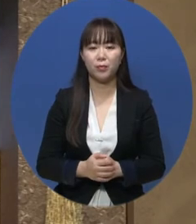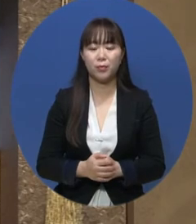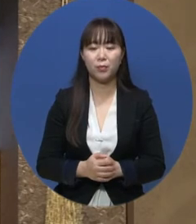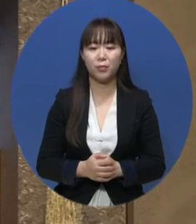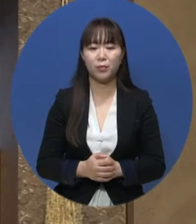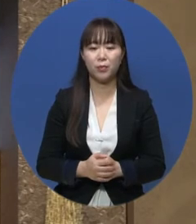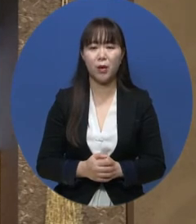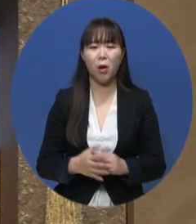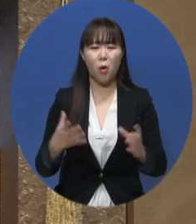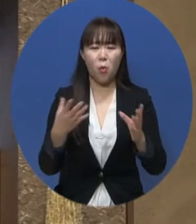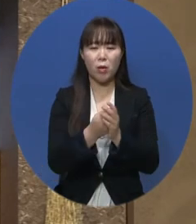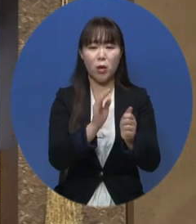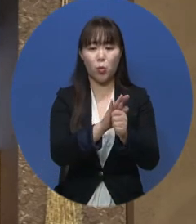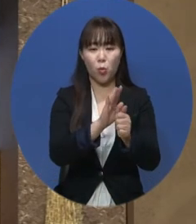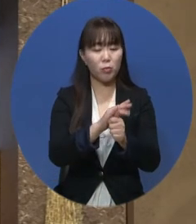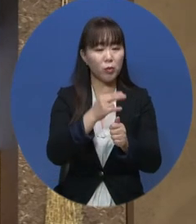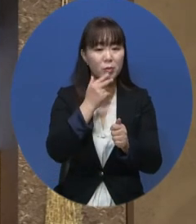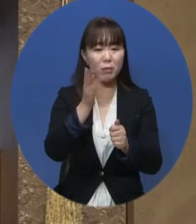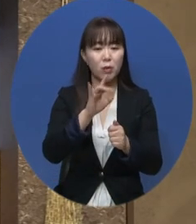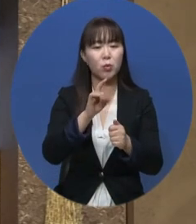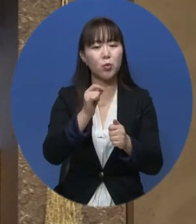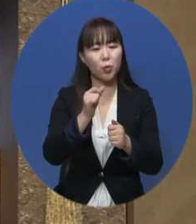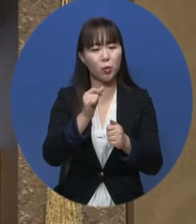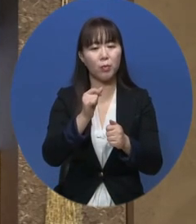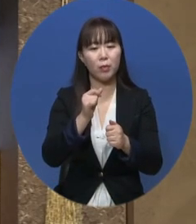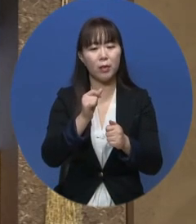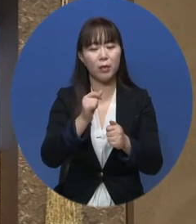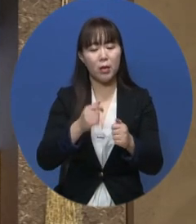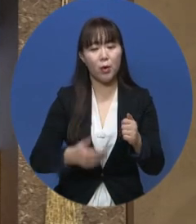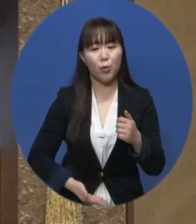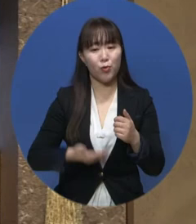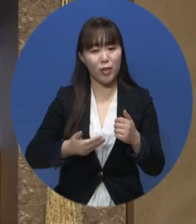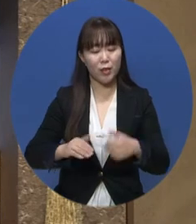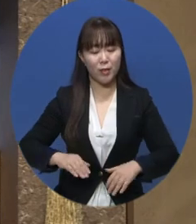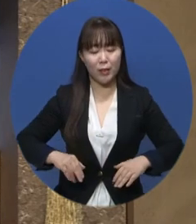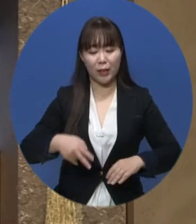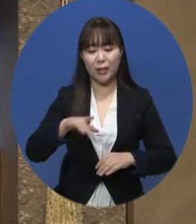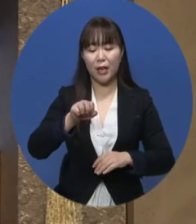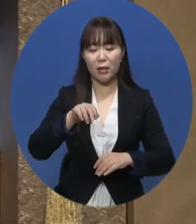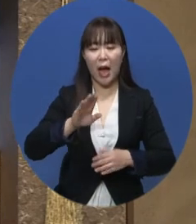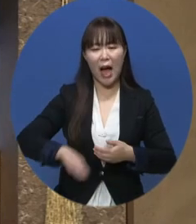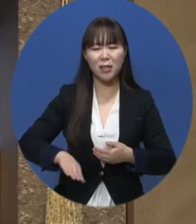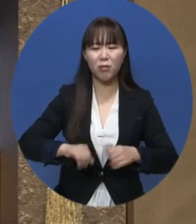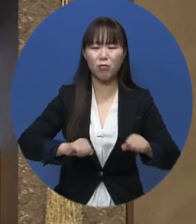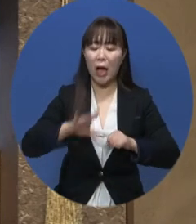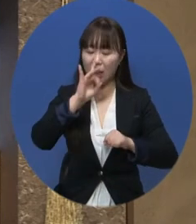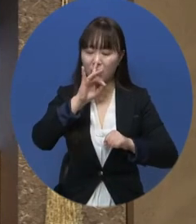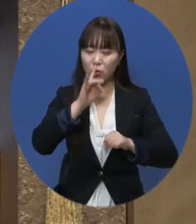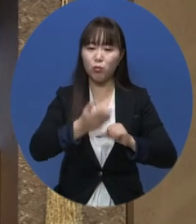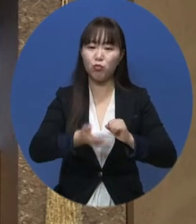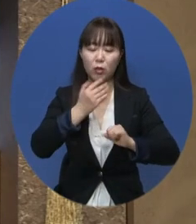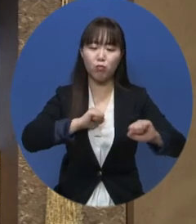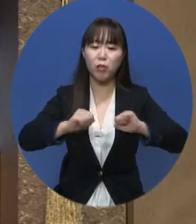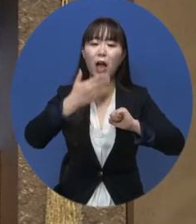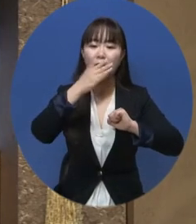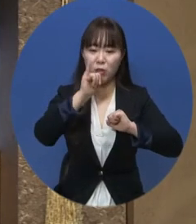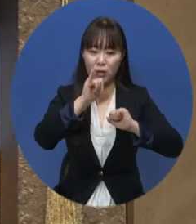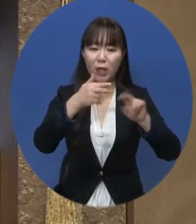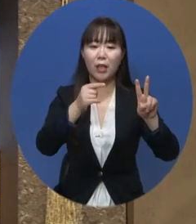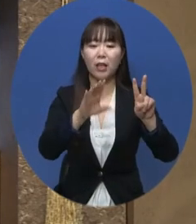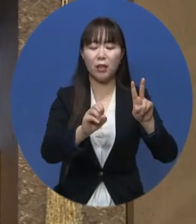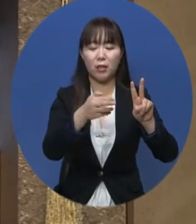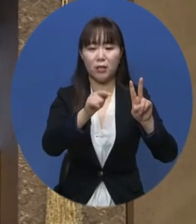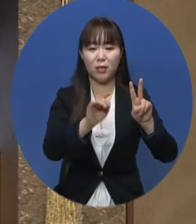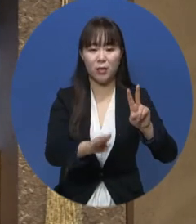이렇게 완전하게 도와주지는 않지만 조금 네. 그래도 상체는 움직이는데 네. 하체가 안 움직이는 분들을 우리가 2등급으로